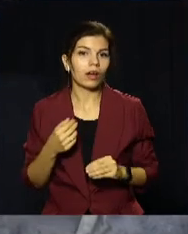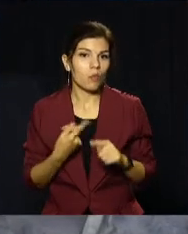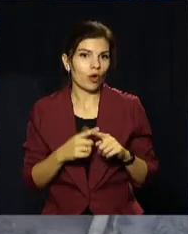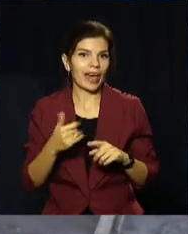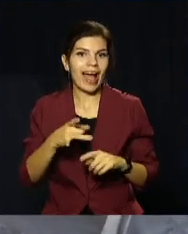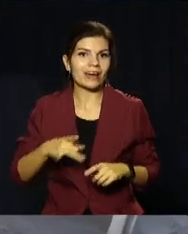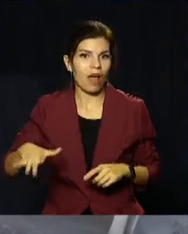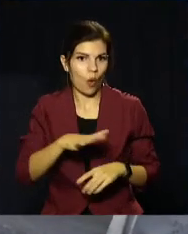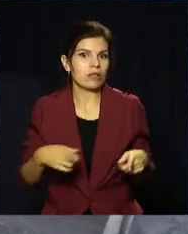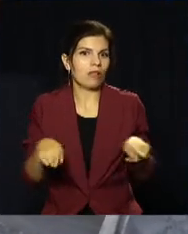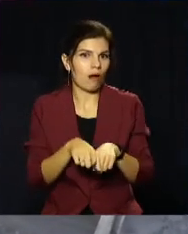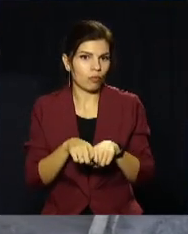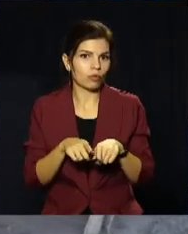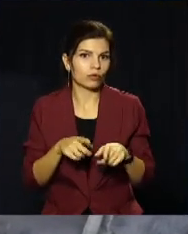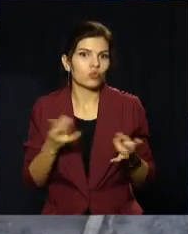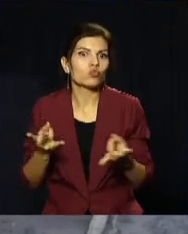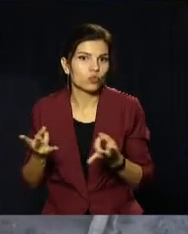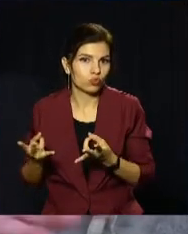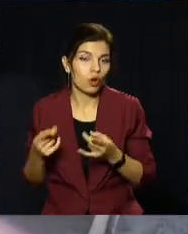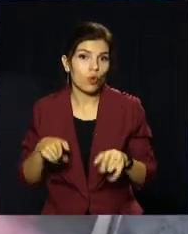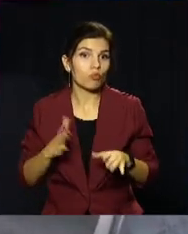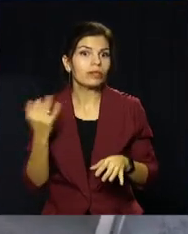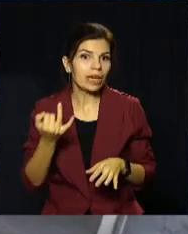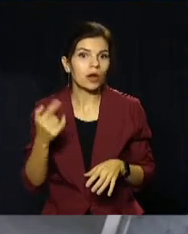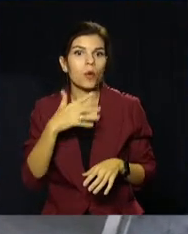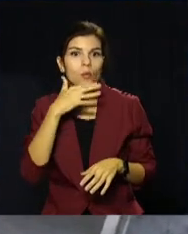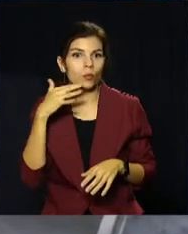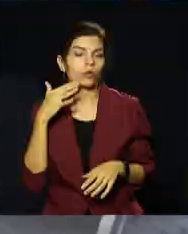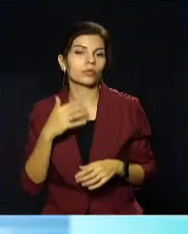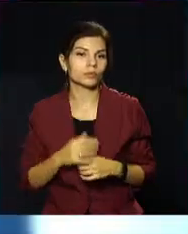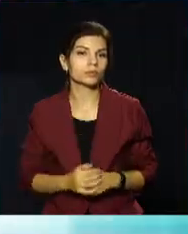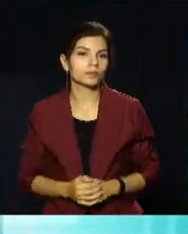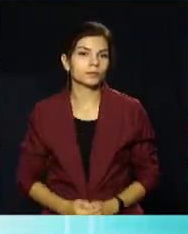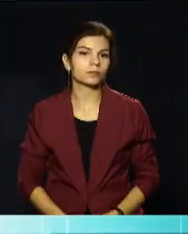район, и здесь будет очень интересно, здесь еще много предложений.